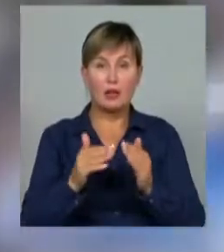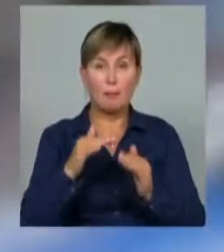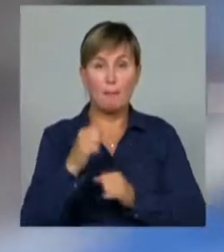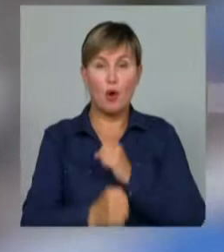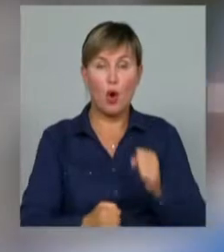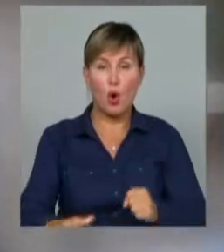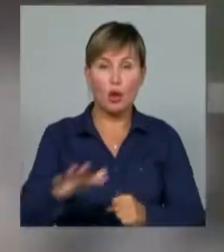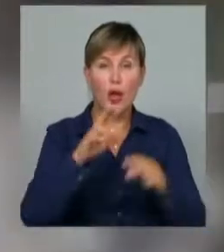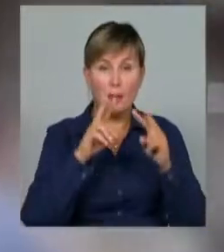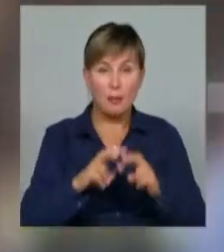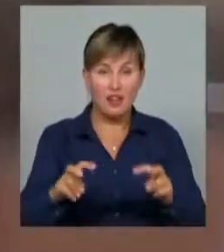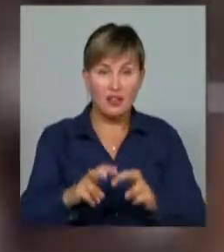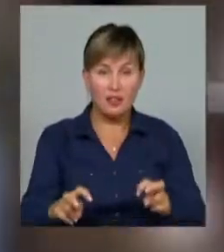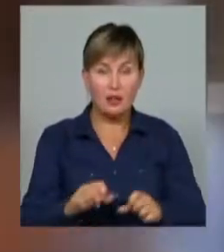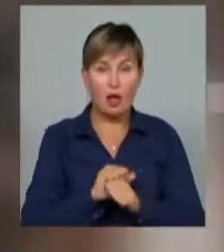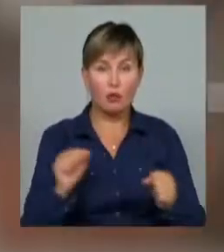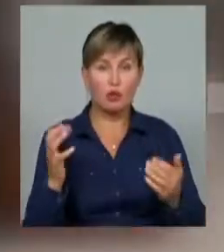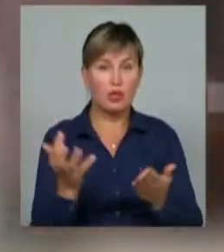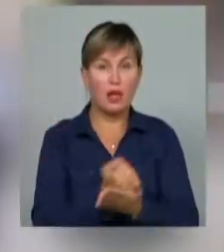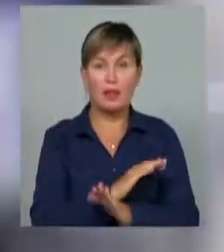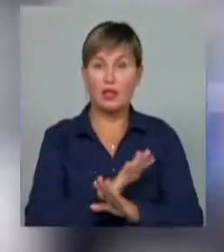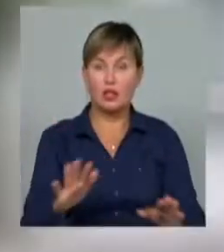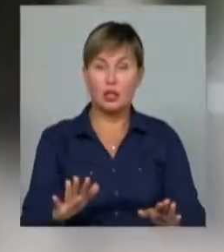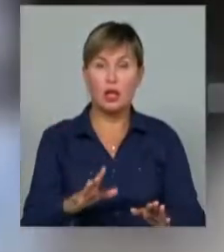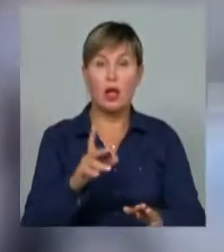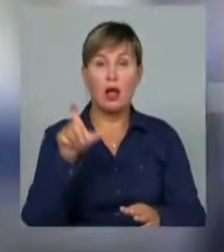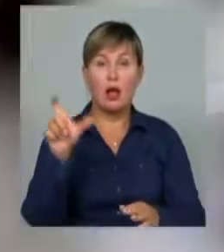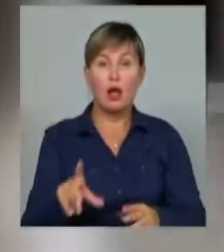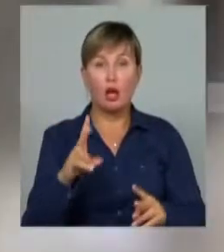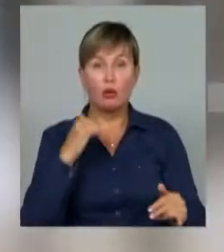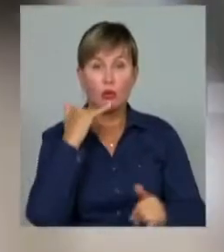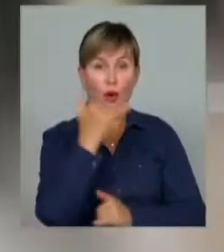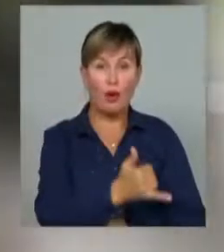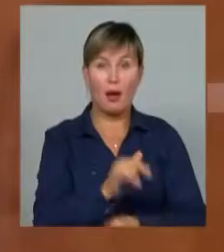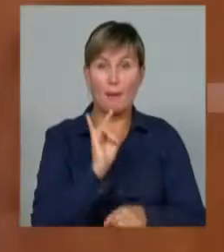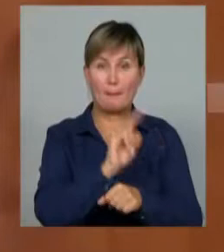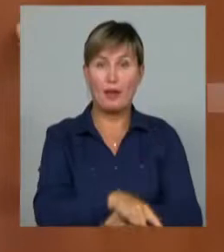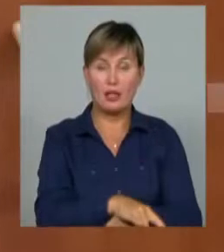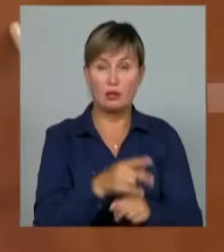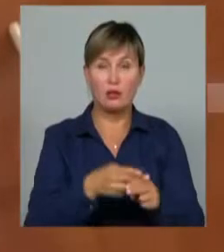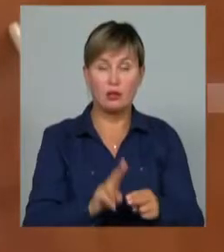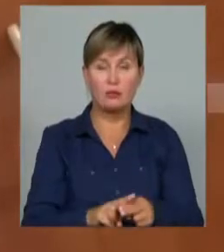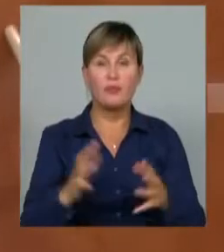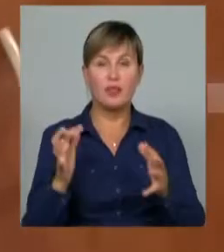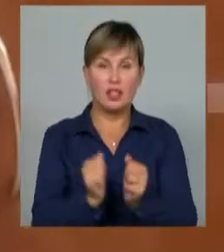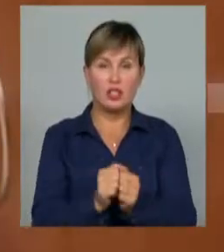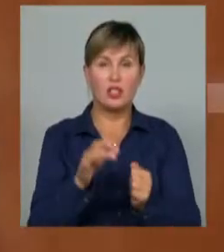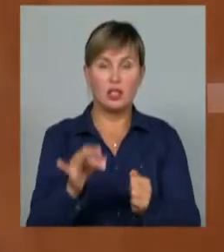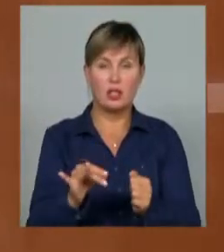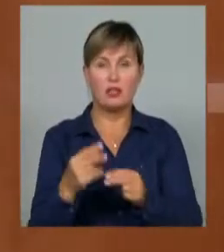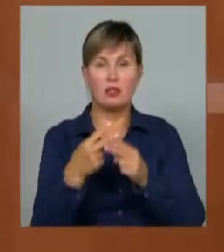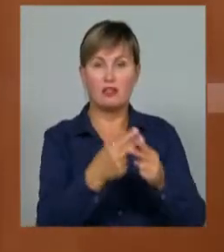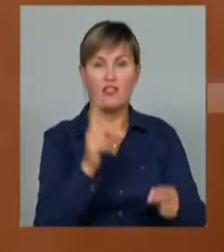При проведении проверки взрывчатку не обнаружили. Зато шутника, поднявшего на ноги все экстренные службы, нашли и взяли под